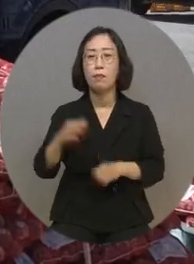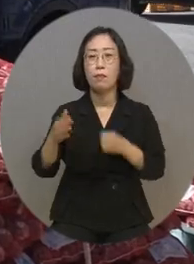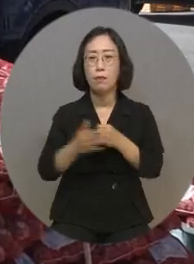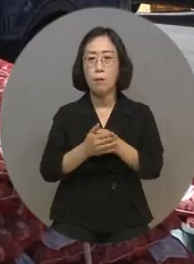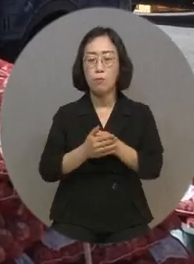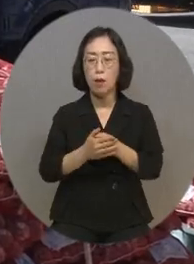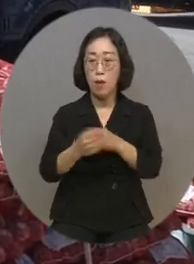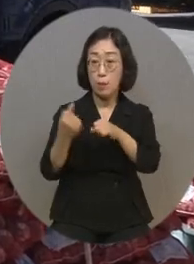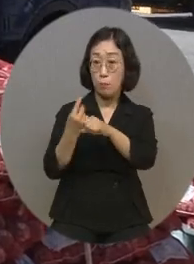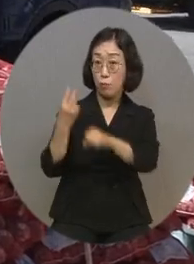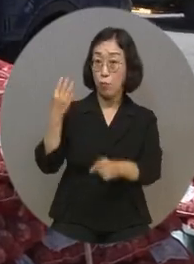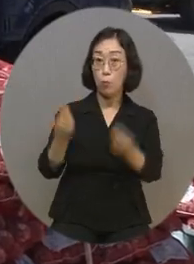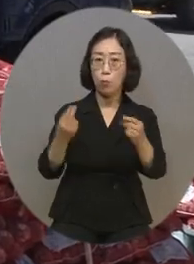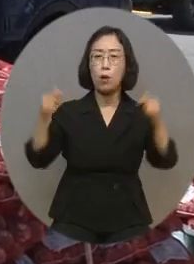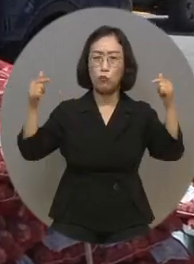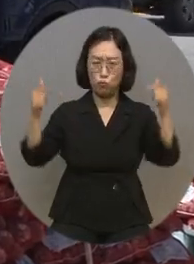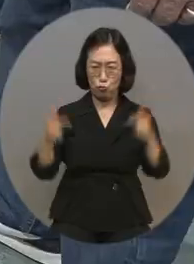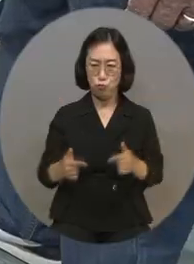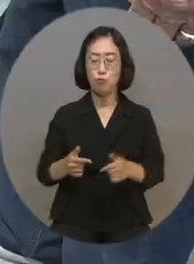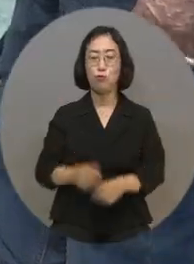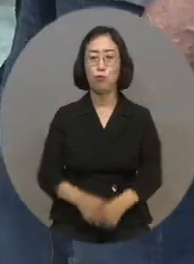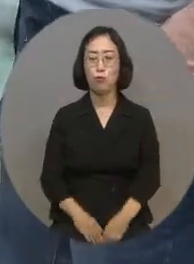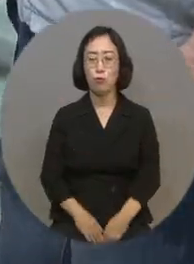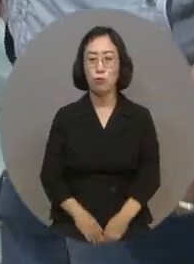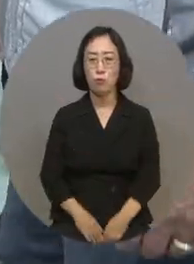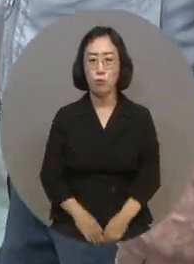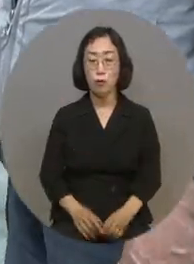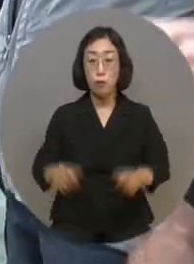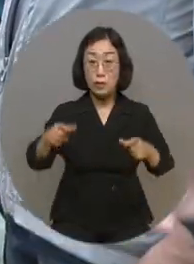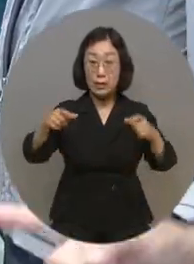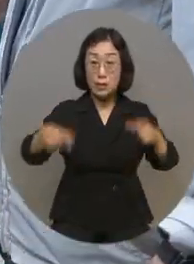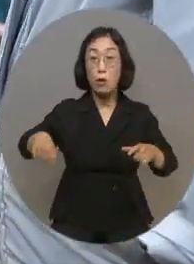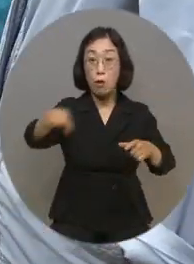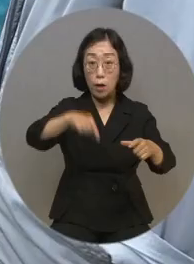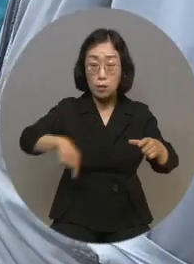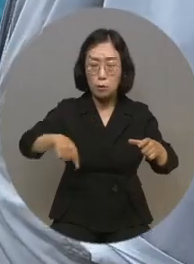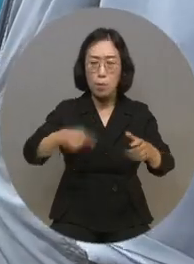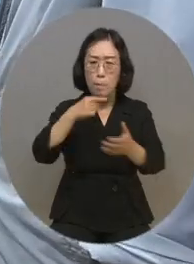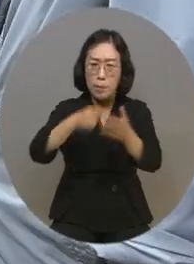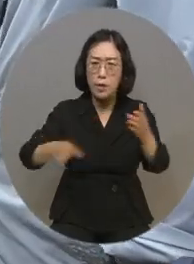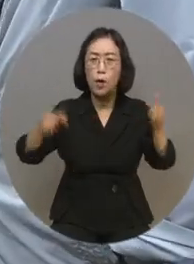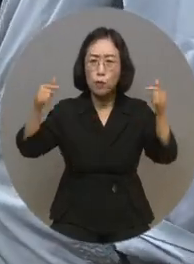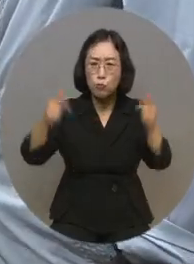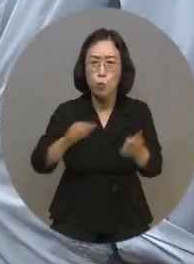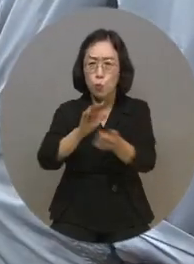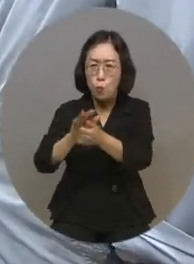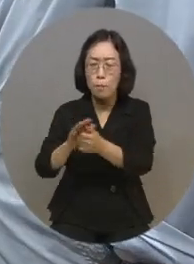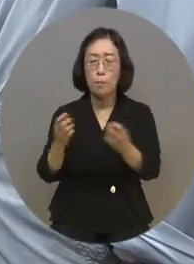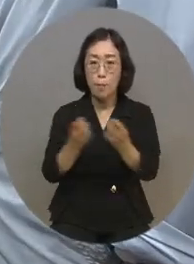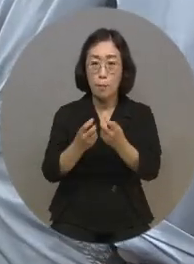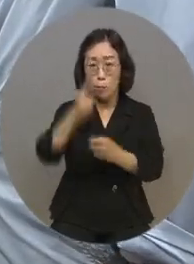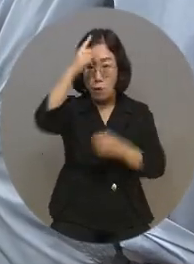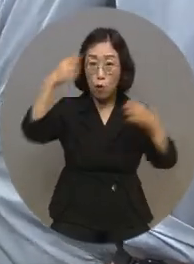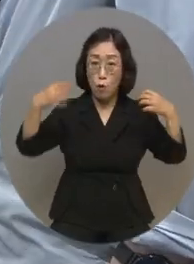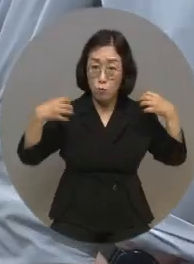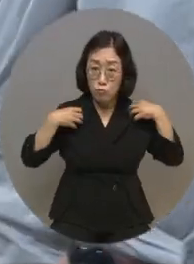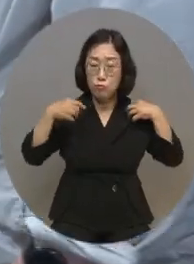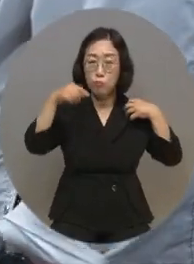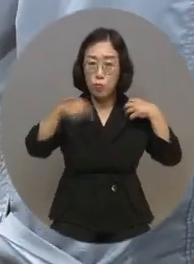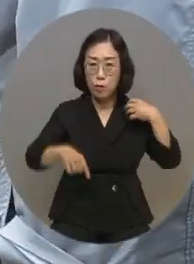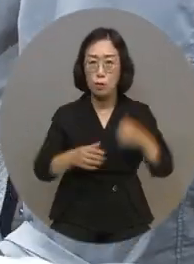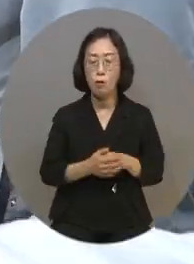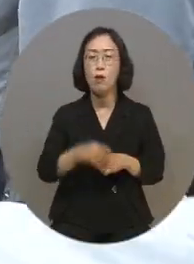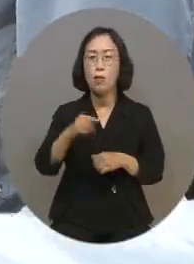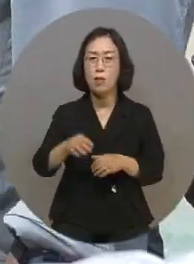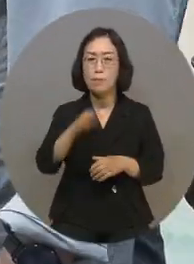대폭 감소할 것으로 예상됩니다 이에 군에서는 농업인의 피해를 최소 하기 위해 정부로부터 좋은 피해 마늘의 농업